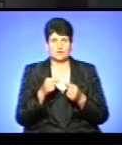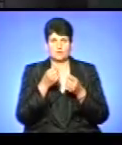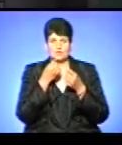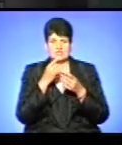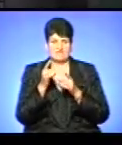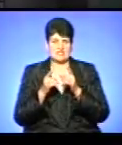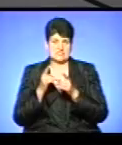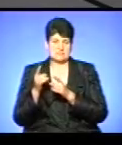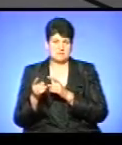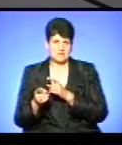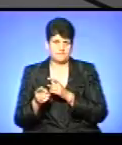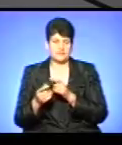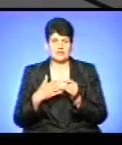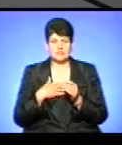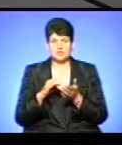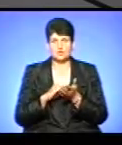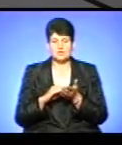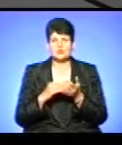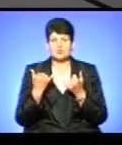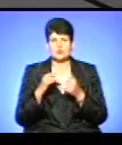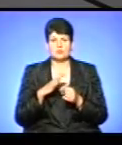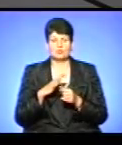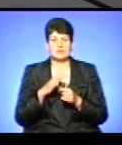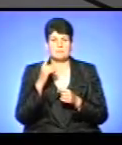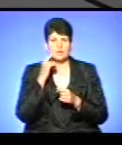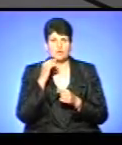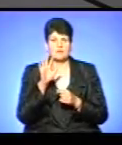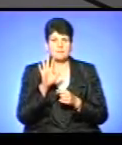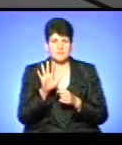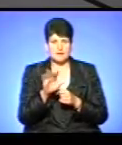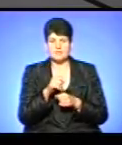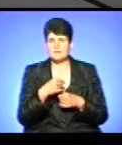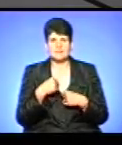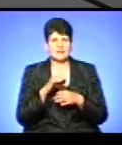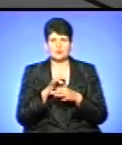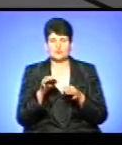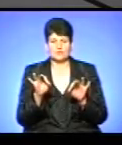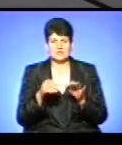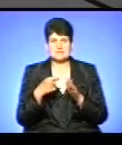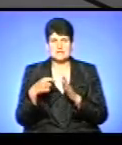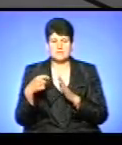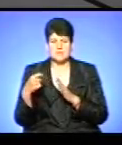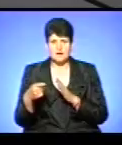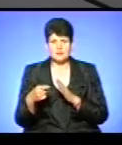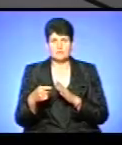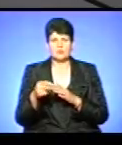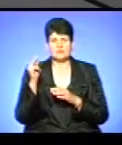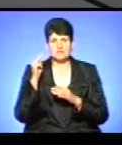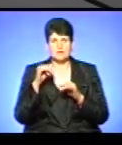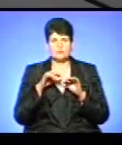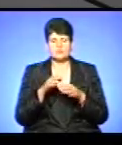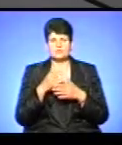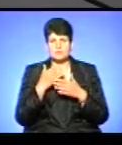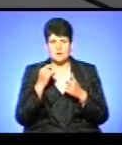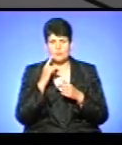зміни. Наші журналісти сьогодні були на Медовій 5, там нам не дозволили знімати, тому що кажуть, що навчальний процес не ведеться. Поки